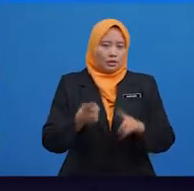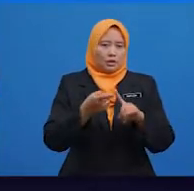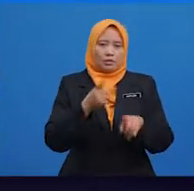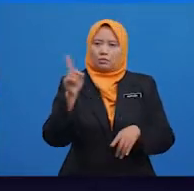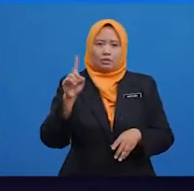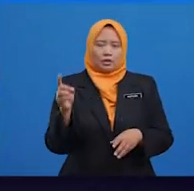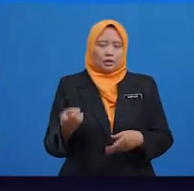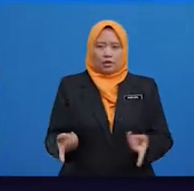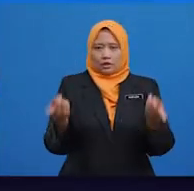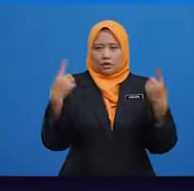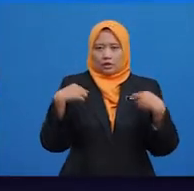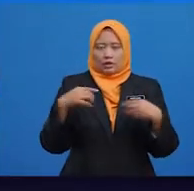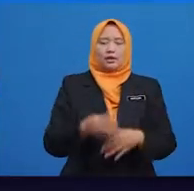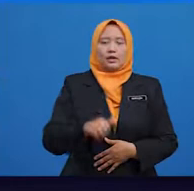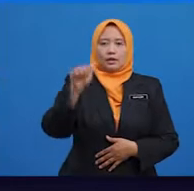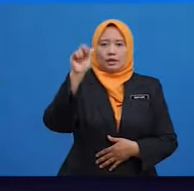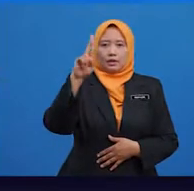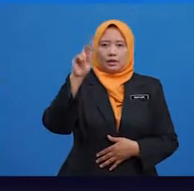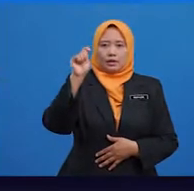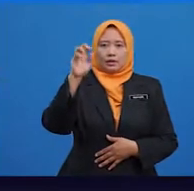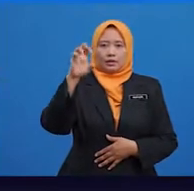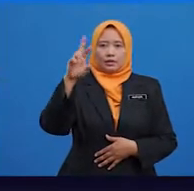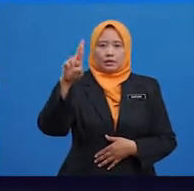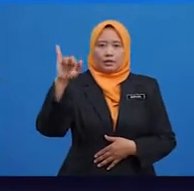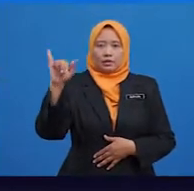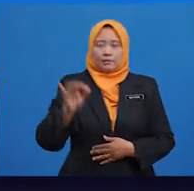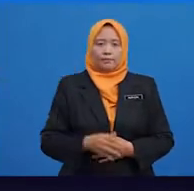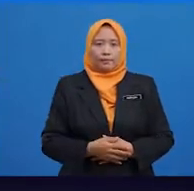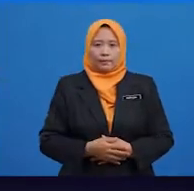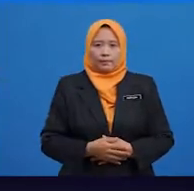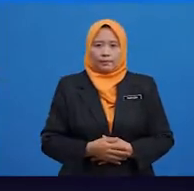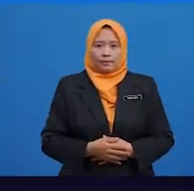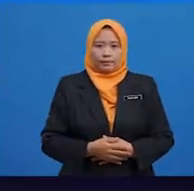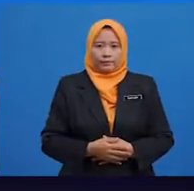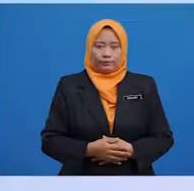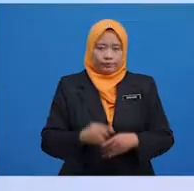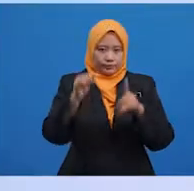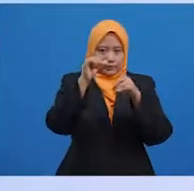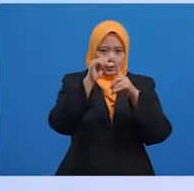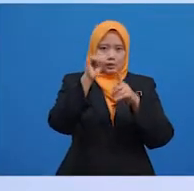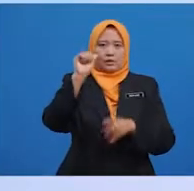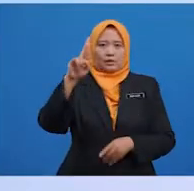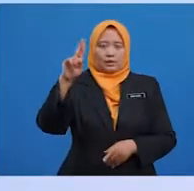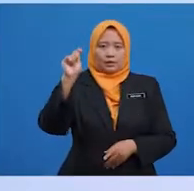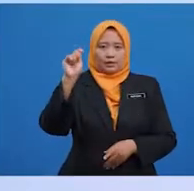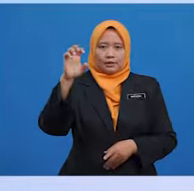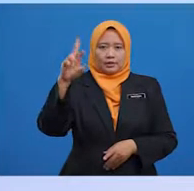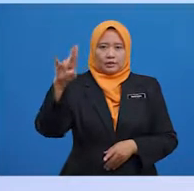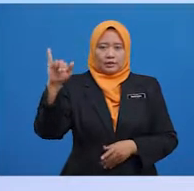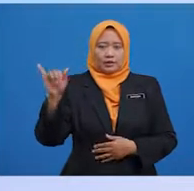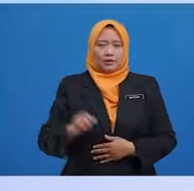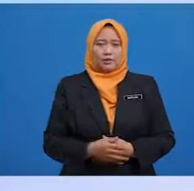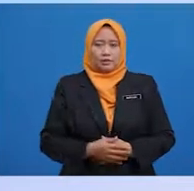Arteri yang paling besar atau utama dipanggil aorta, manakala vena pula